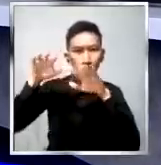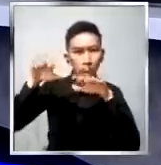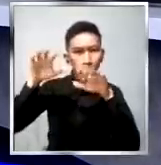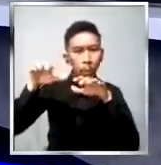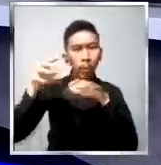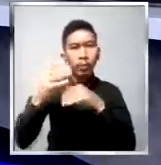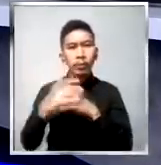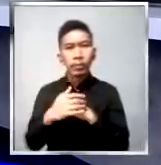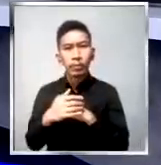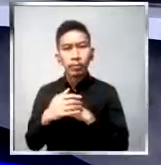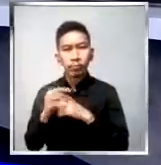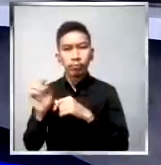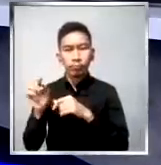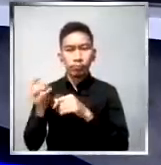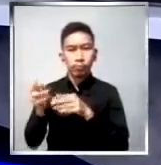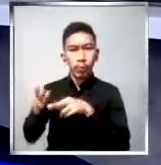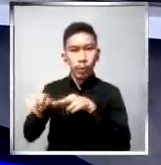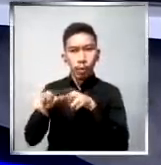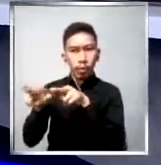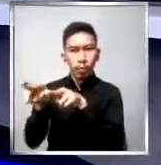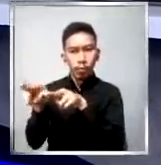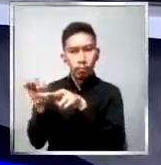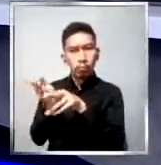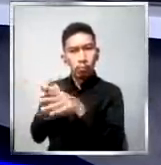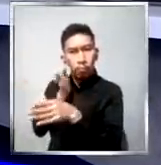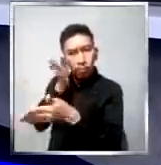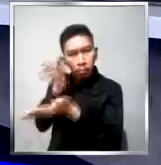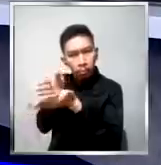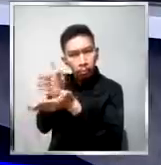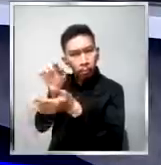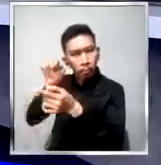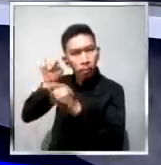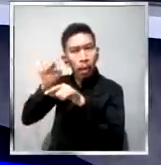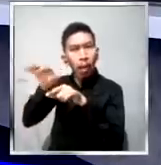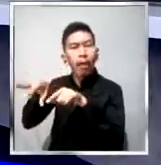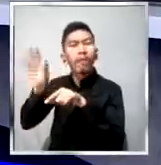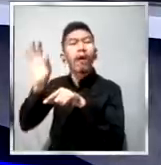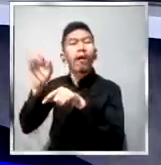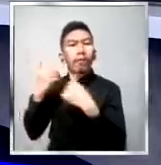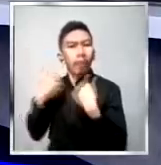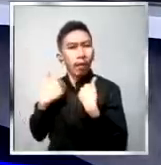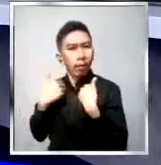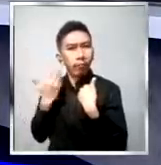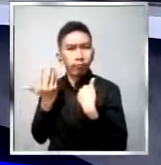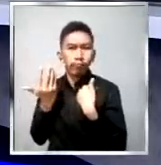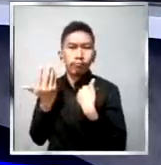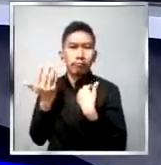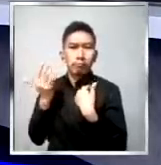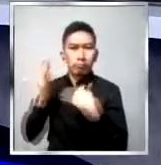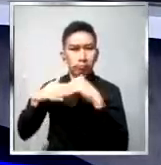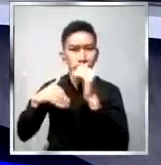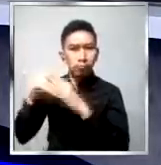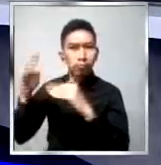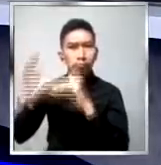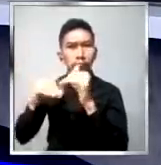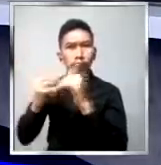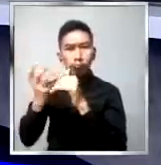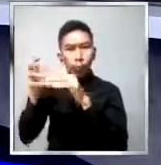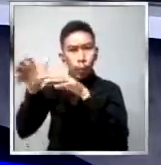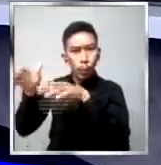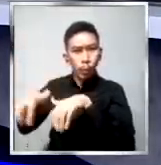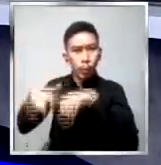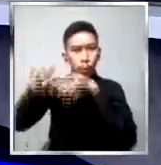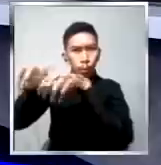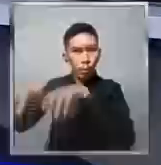ilog at natuklasan nilang meron palang gumagawa ng reclamation sa isang bahagi ng Marikina River.